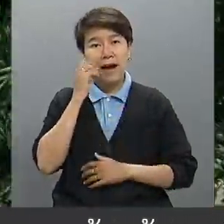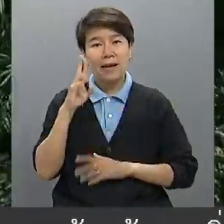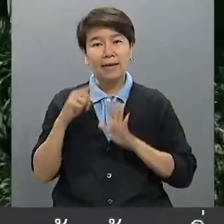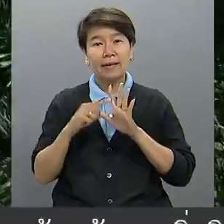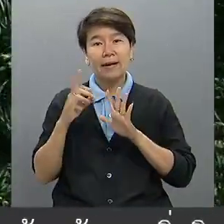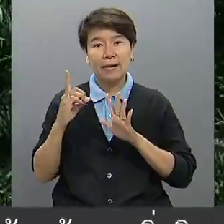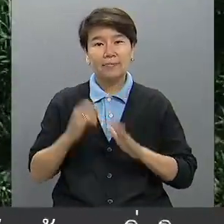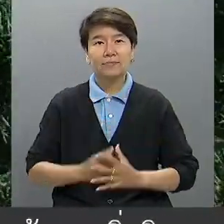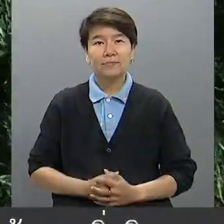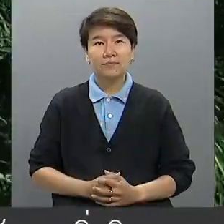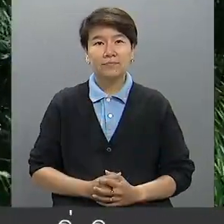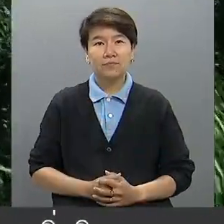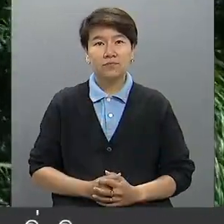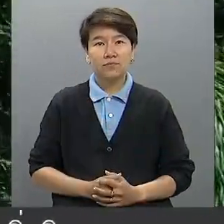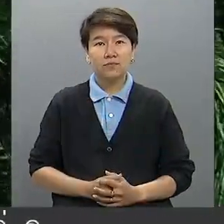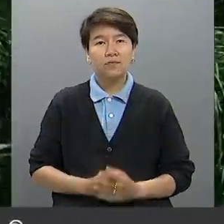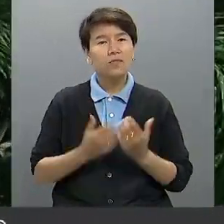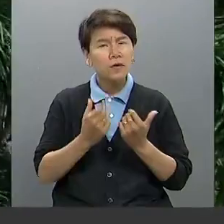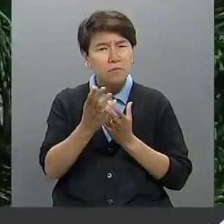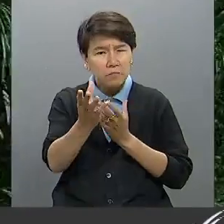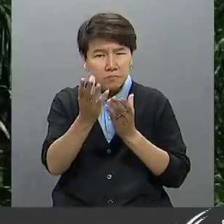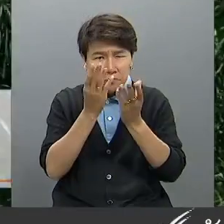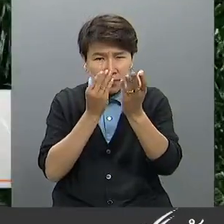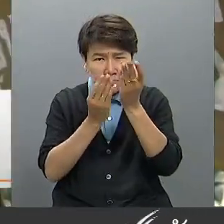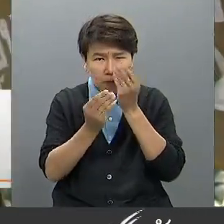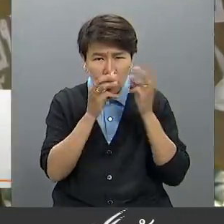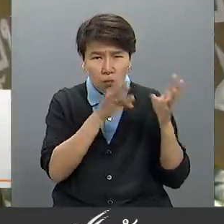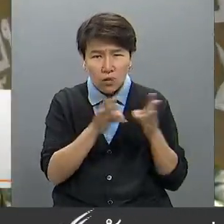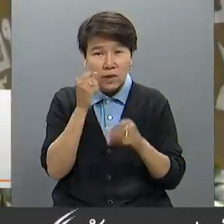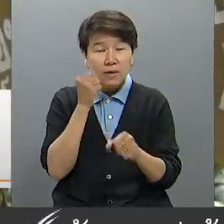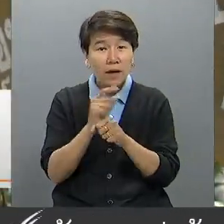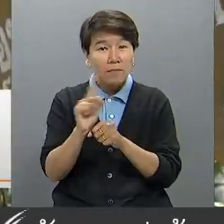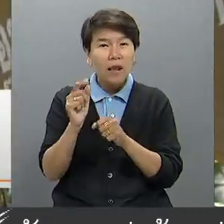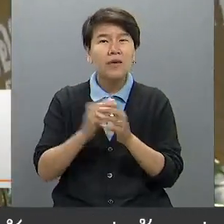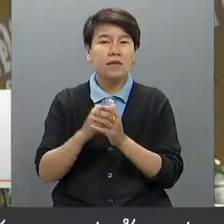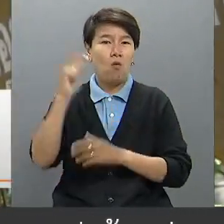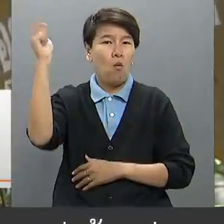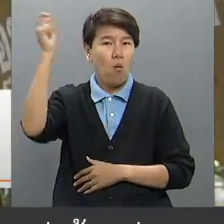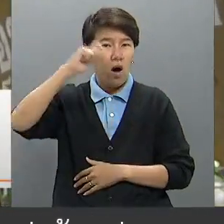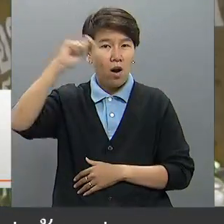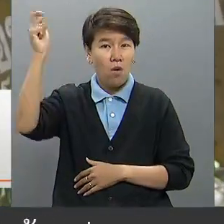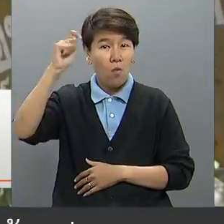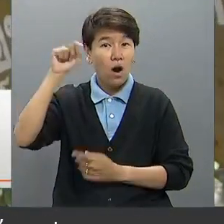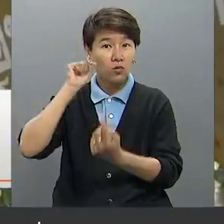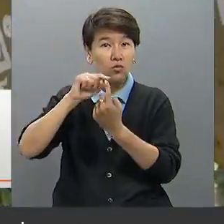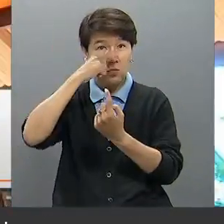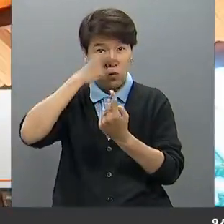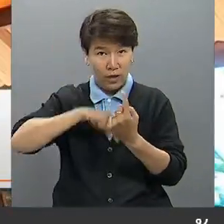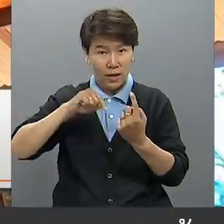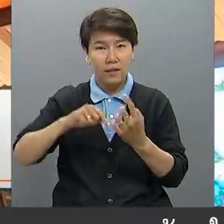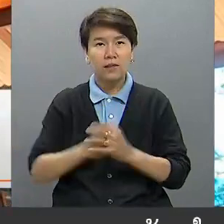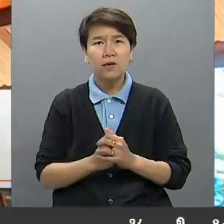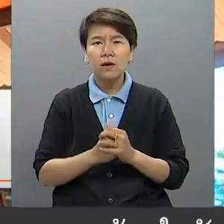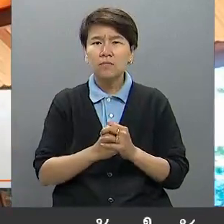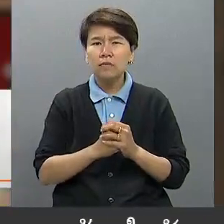ฐานเรียนรู้การอนุรักษ์การทำว่าวไถชุมชนหมู่3บ้านถ้ำหลงนะครับก็สำหรับจุดเด่นของ